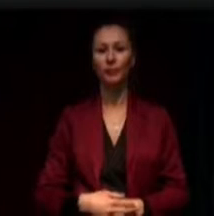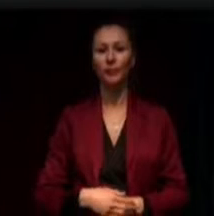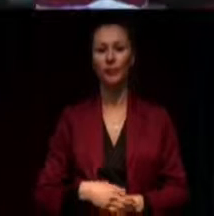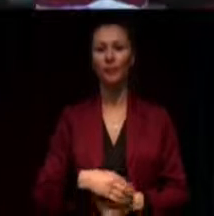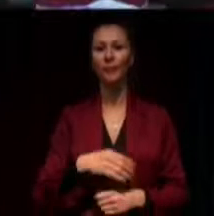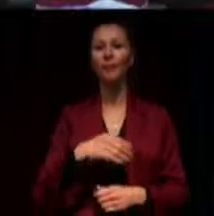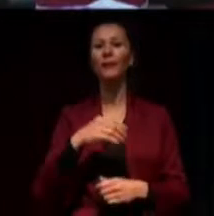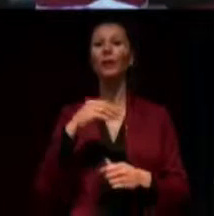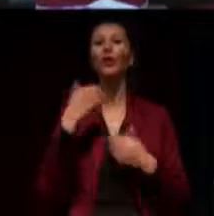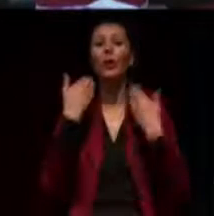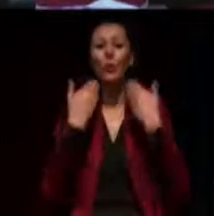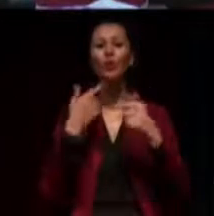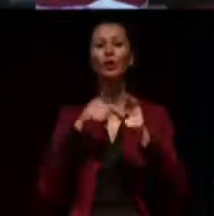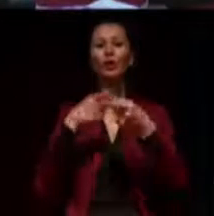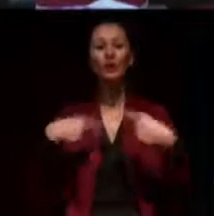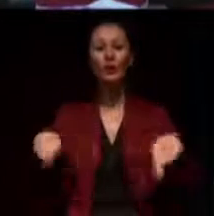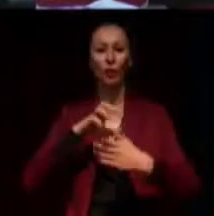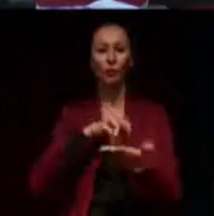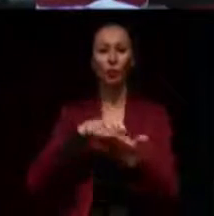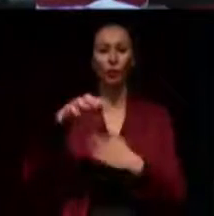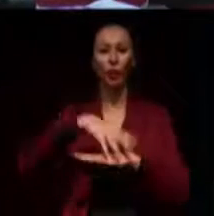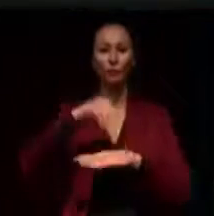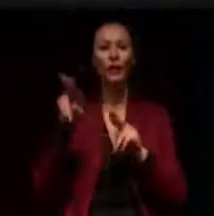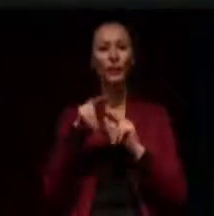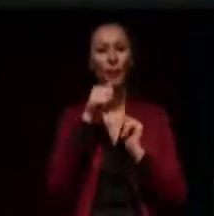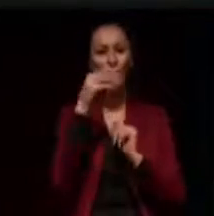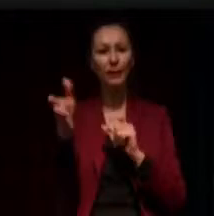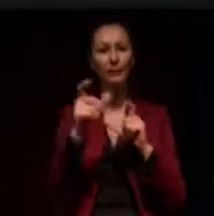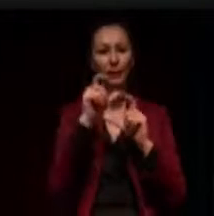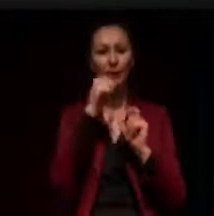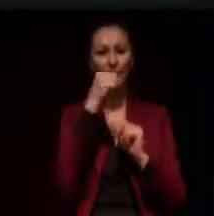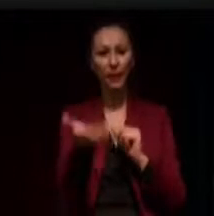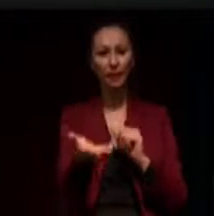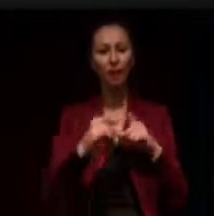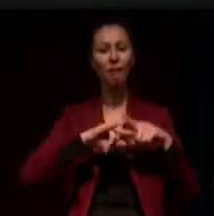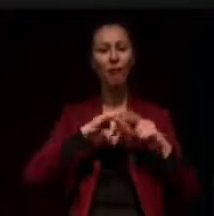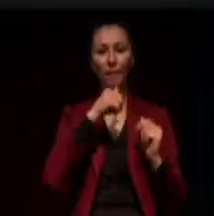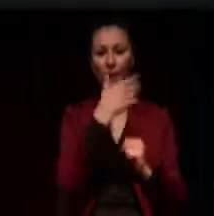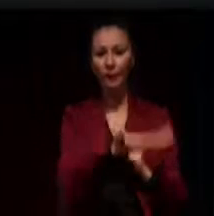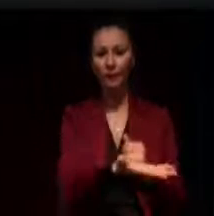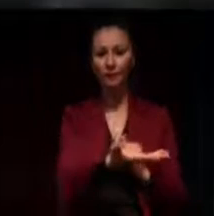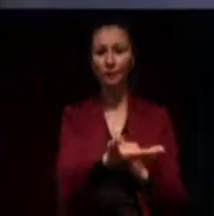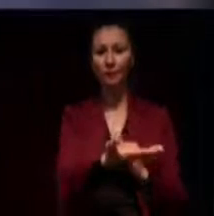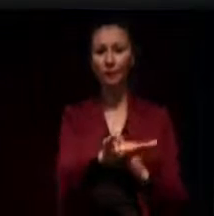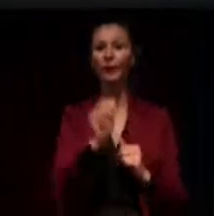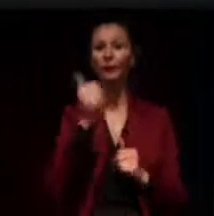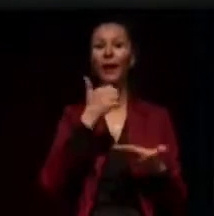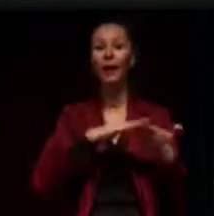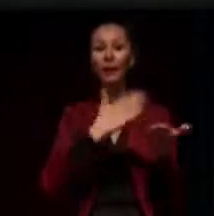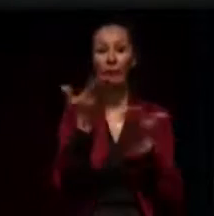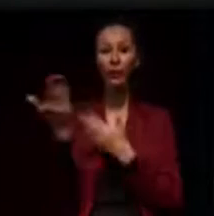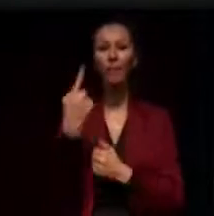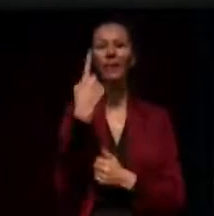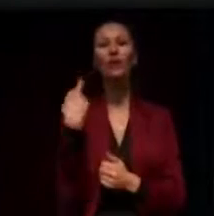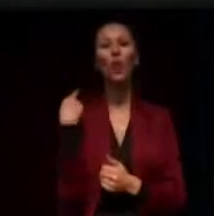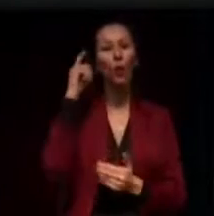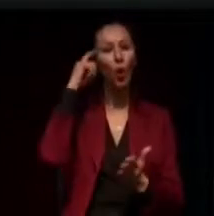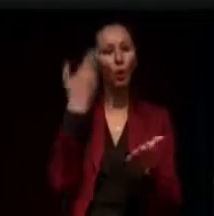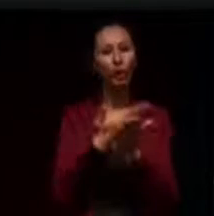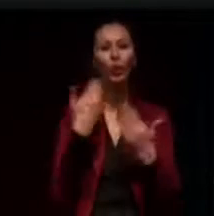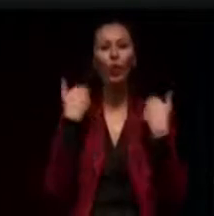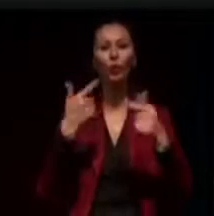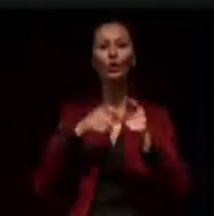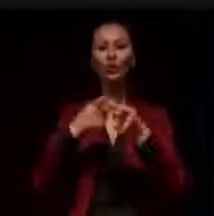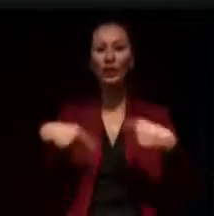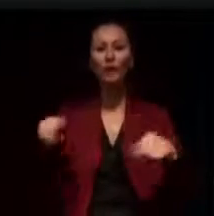Birinci madde Hukuk, Çevre ve Bütçe Komisyonu. Kemal Bey, Selahattin Bey, Hakan Bey. Değerli arkadaşlar, bir nolu önergenin